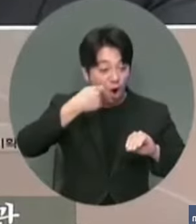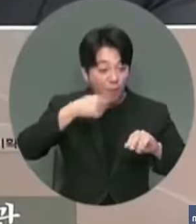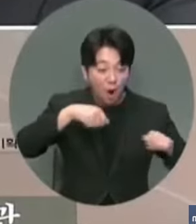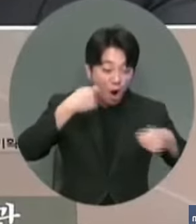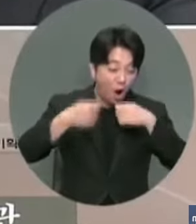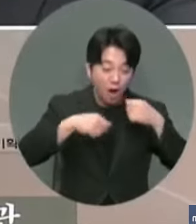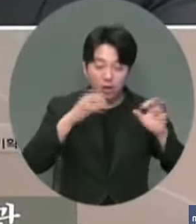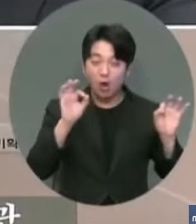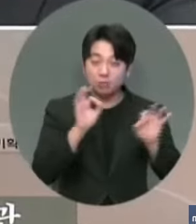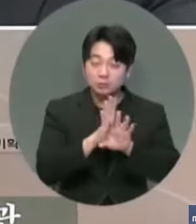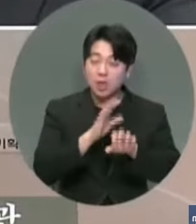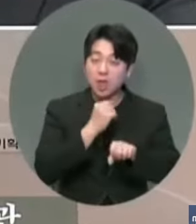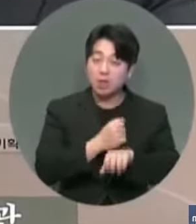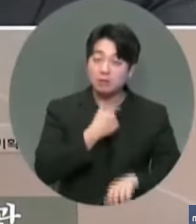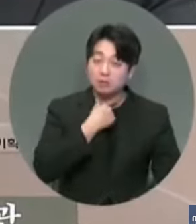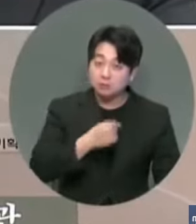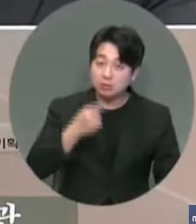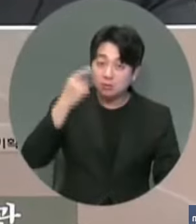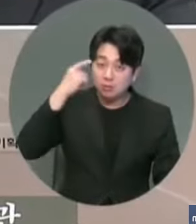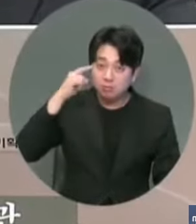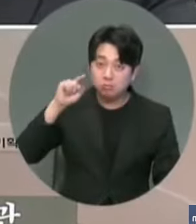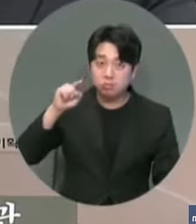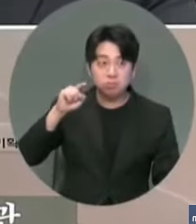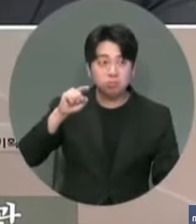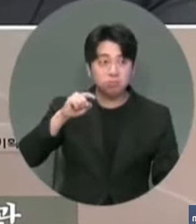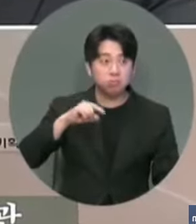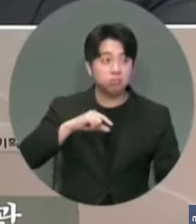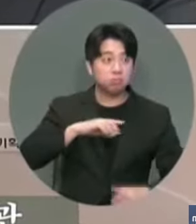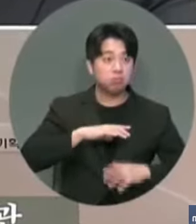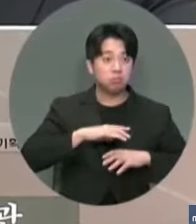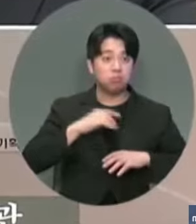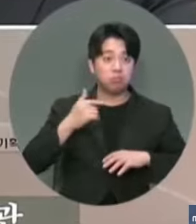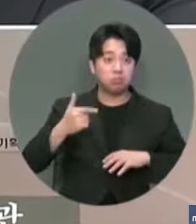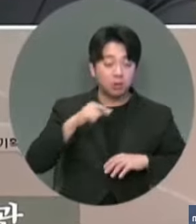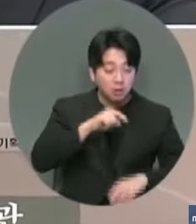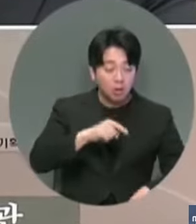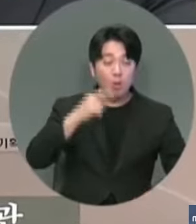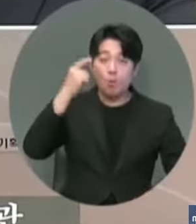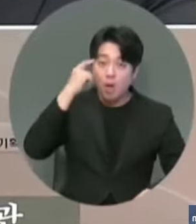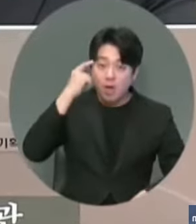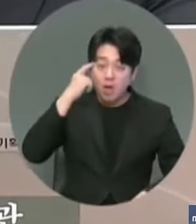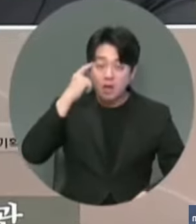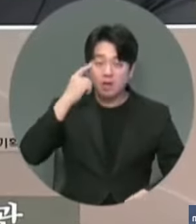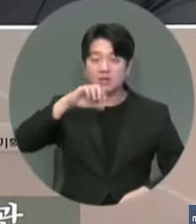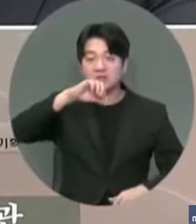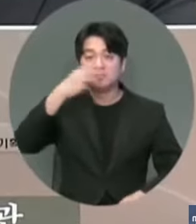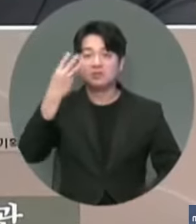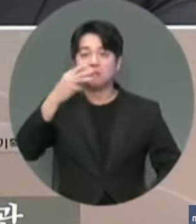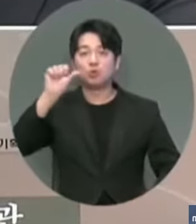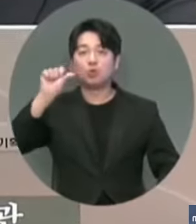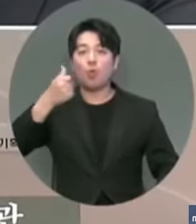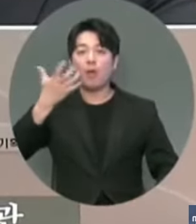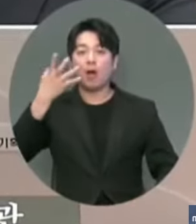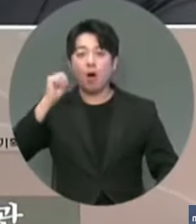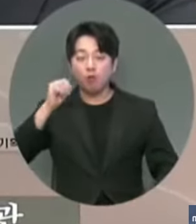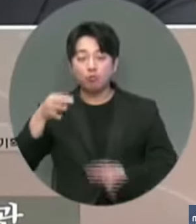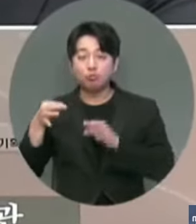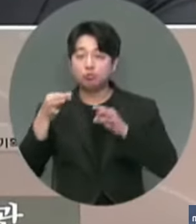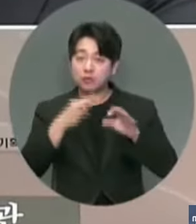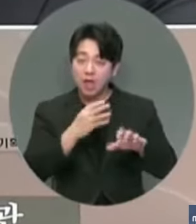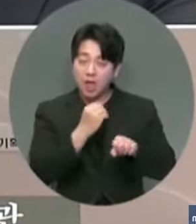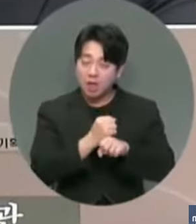없애자. 그러니까 저는 그것도 참 굉장히 거의 제노사이드 수준이라서 이걸 왜 그러면 해야 되는지 이렇게 예산을 어마어마하게 투입해서 해야 되는지 잘